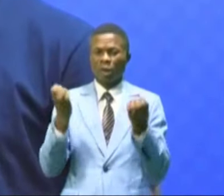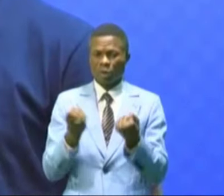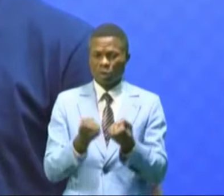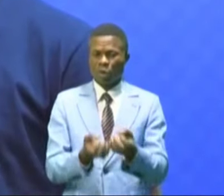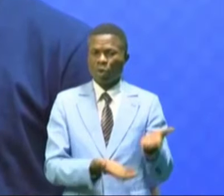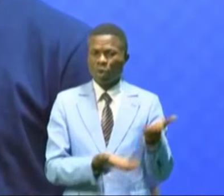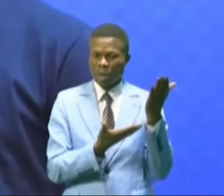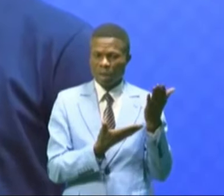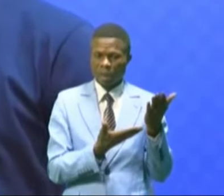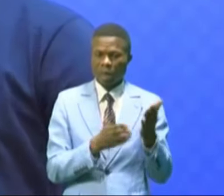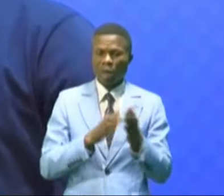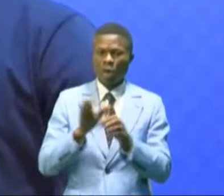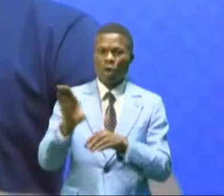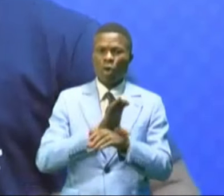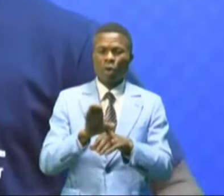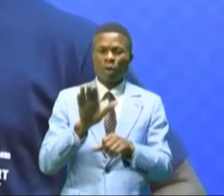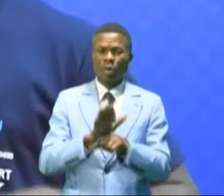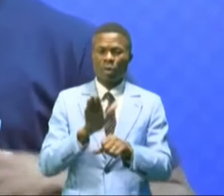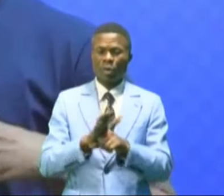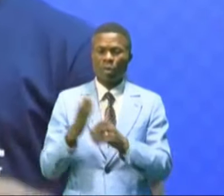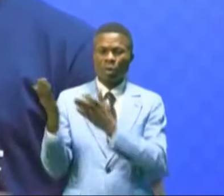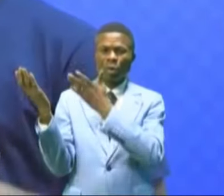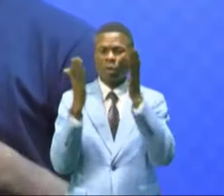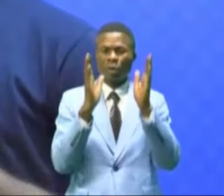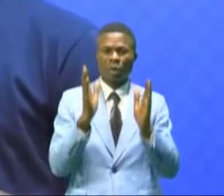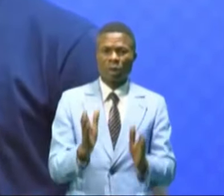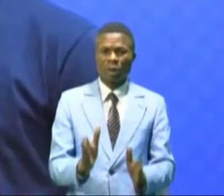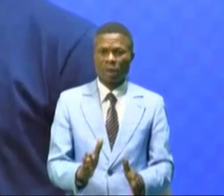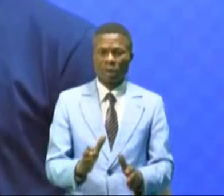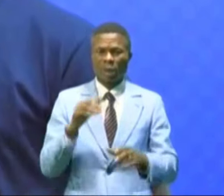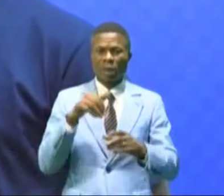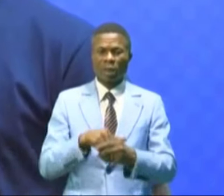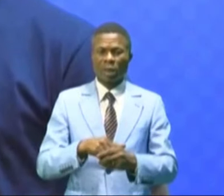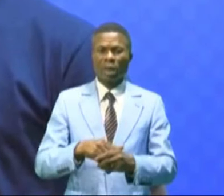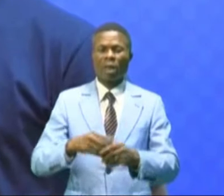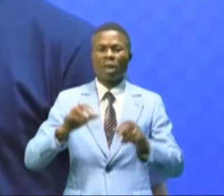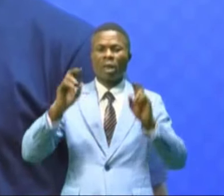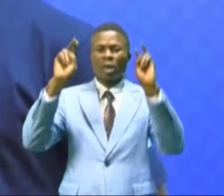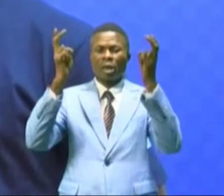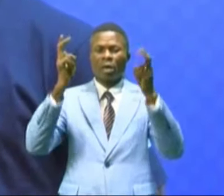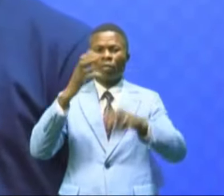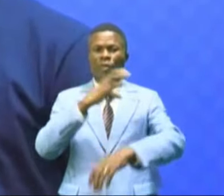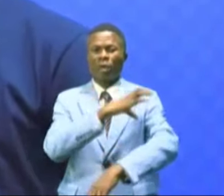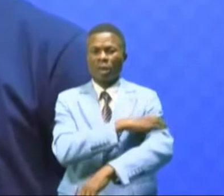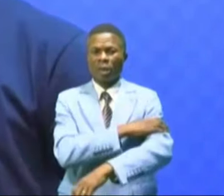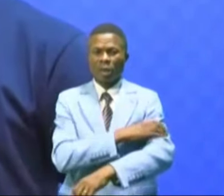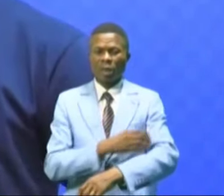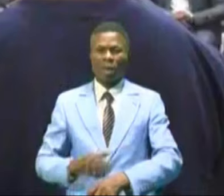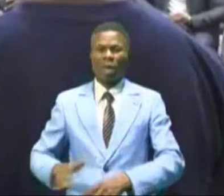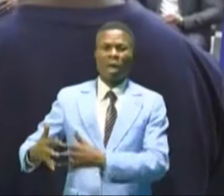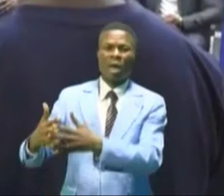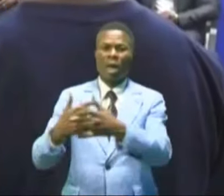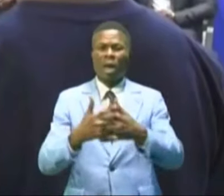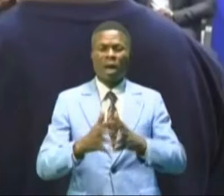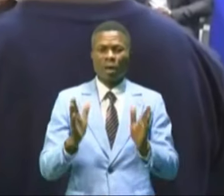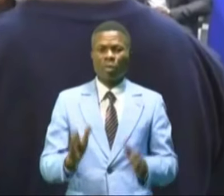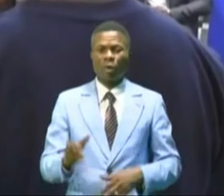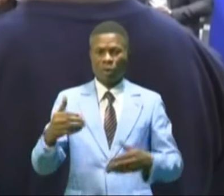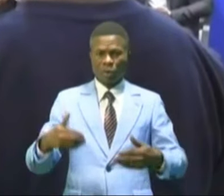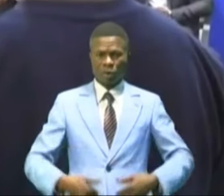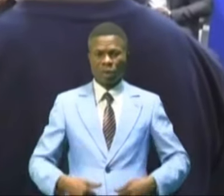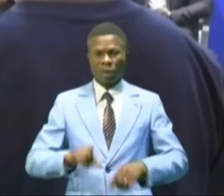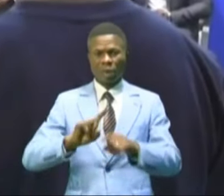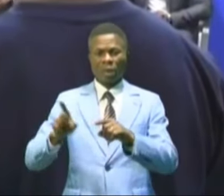qui s'occupe notamment des transports dans la capitale de Washington DC. Ces jeunes de